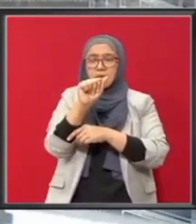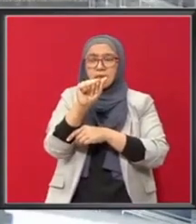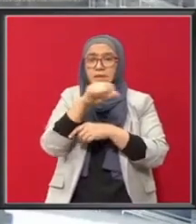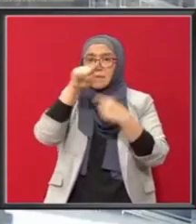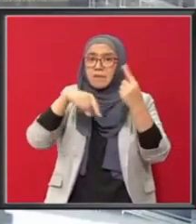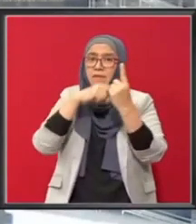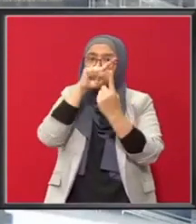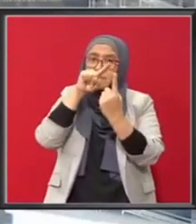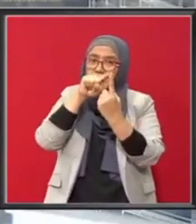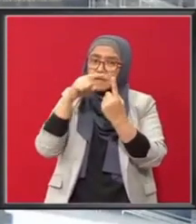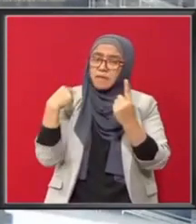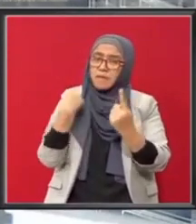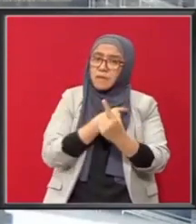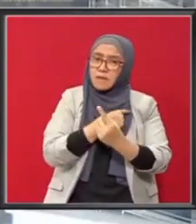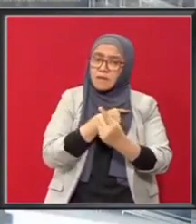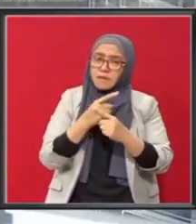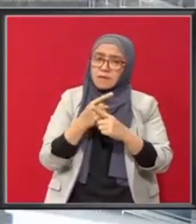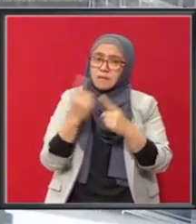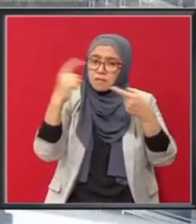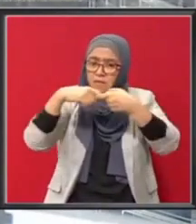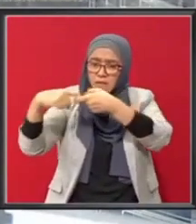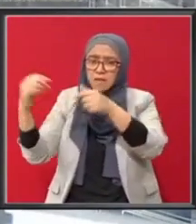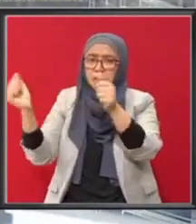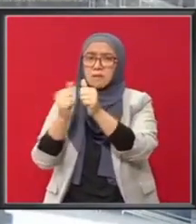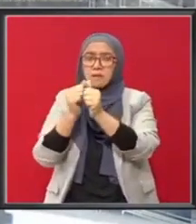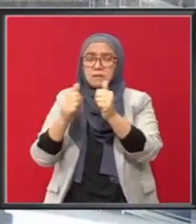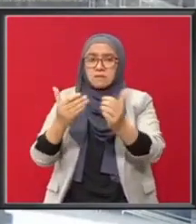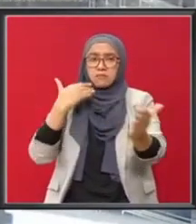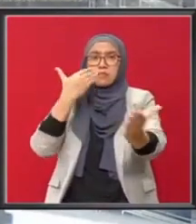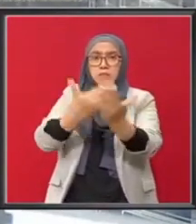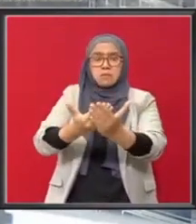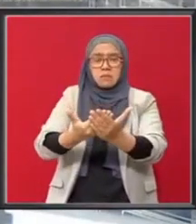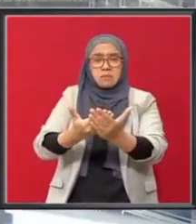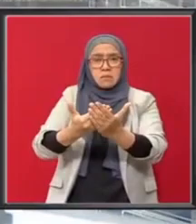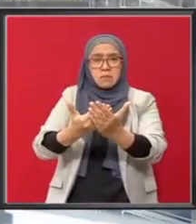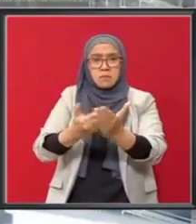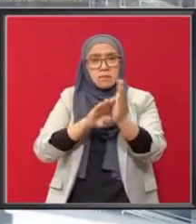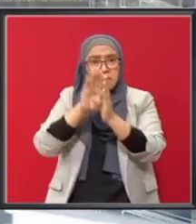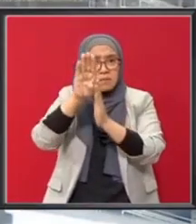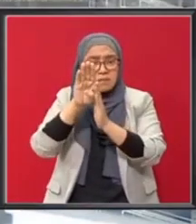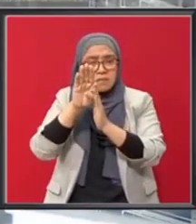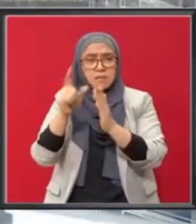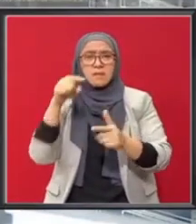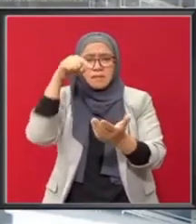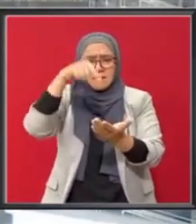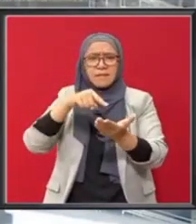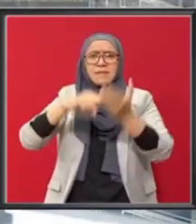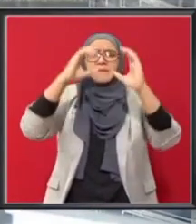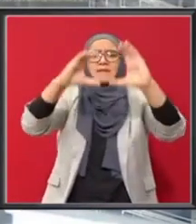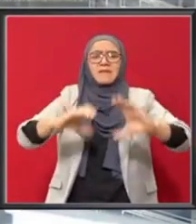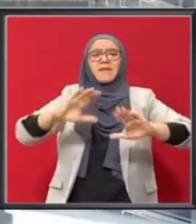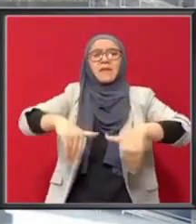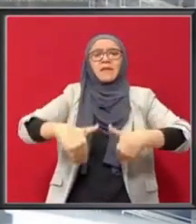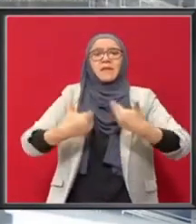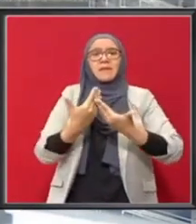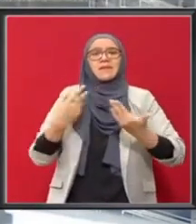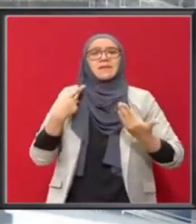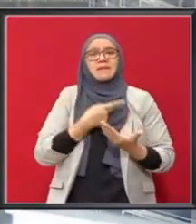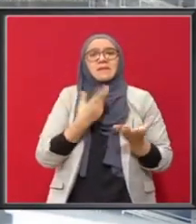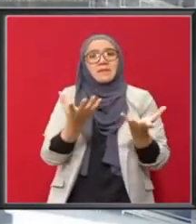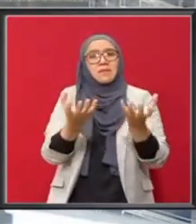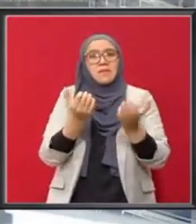Hai bila kita kaitkan di gurun dengan keberkesanan ini adalah satu strategi bagaimana kita nah membantu